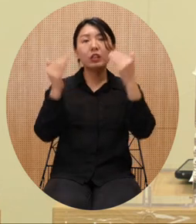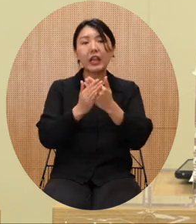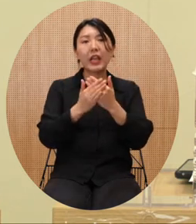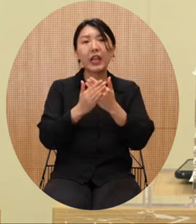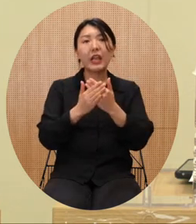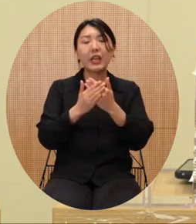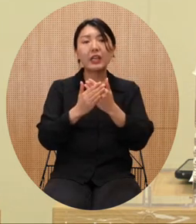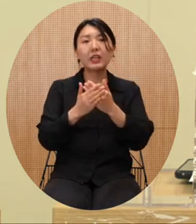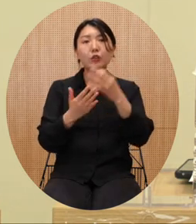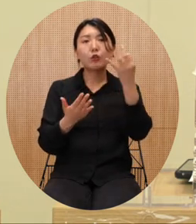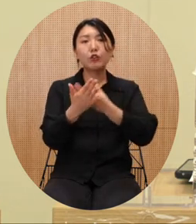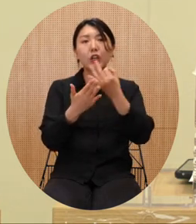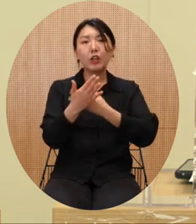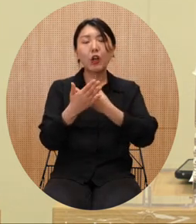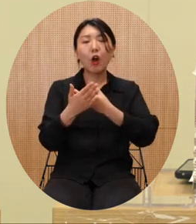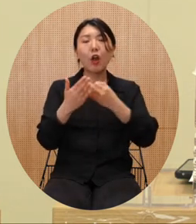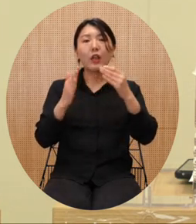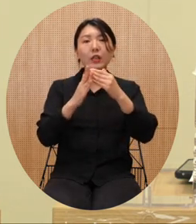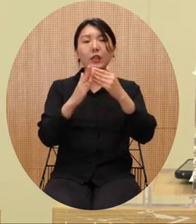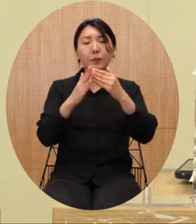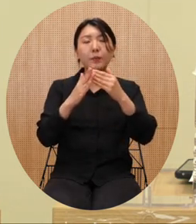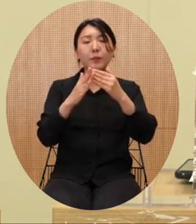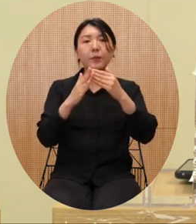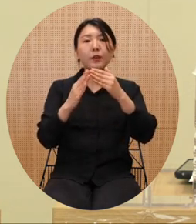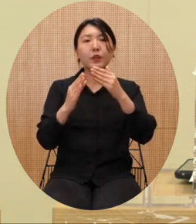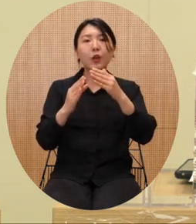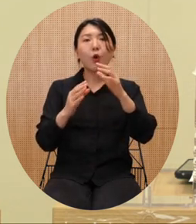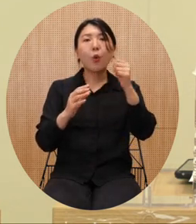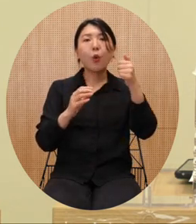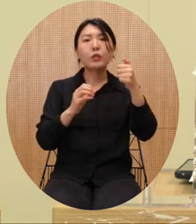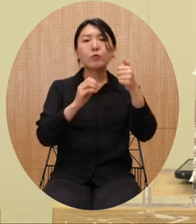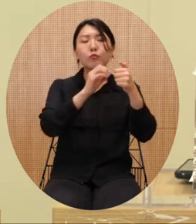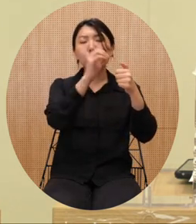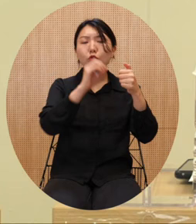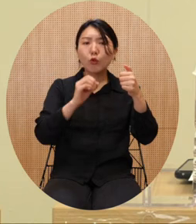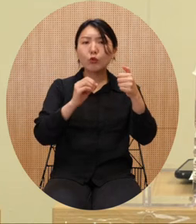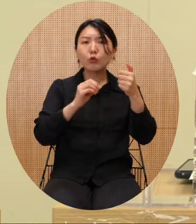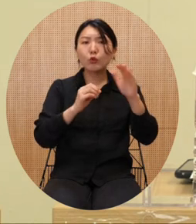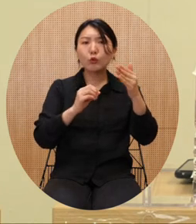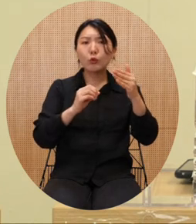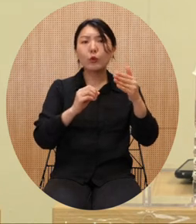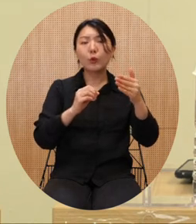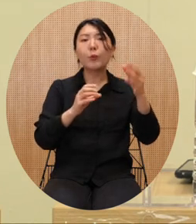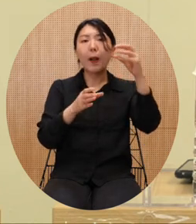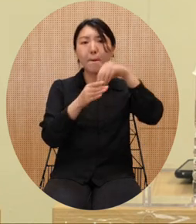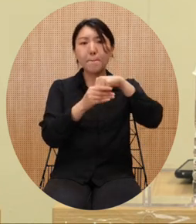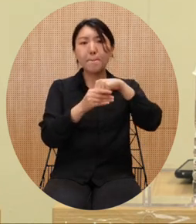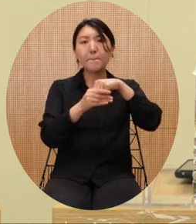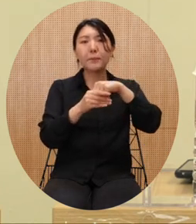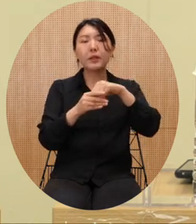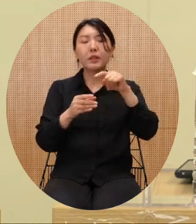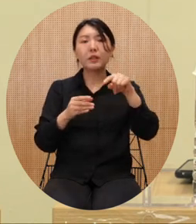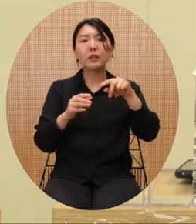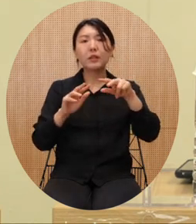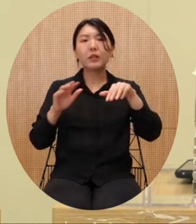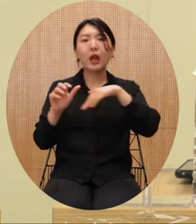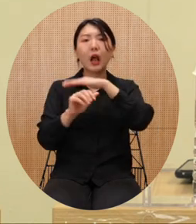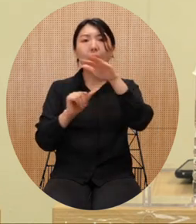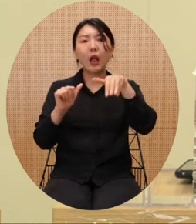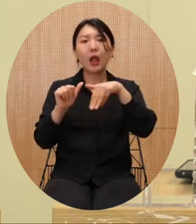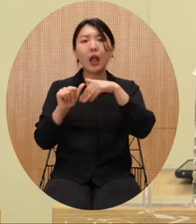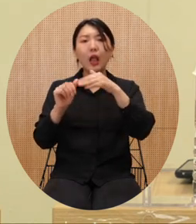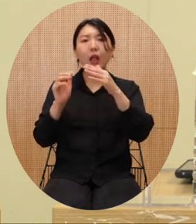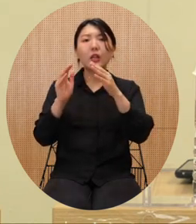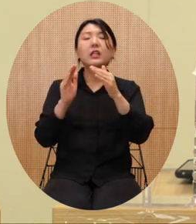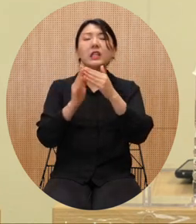소득에서 주거비가 차지하는 비중이 50.7%로 조사가 되고 있습니다. 이런 상황에선